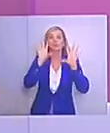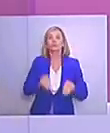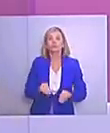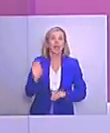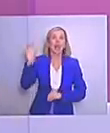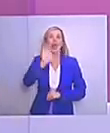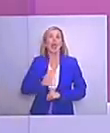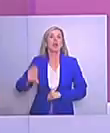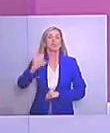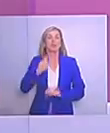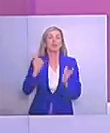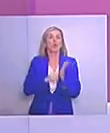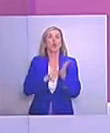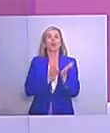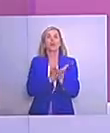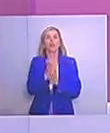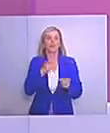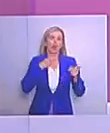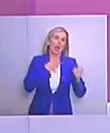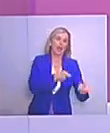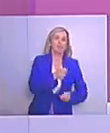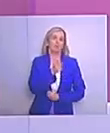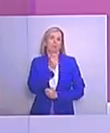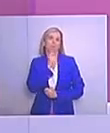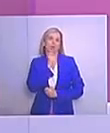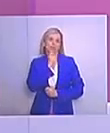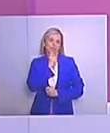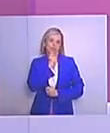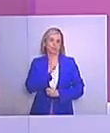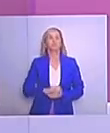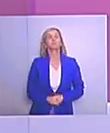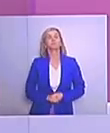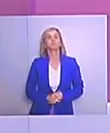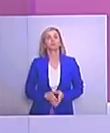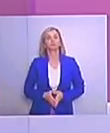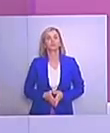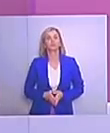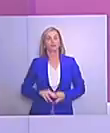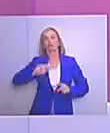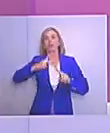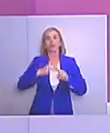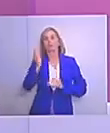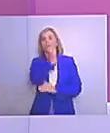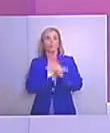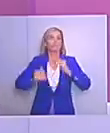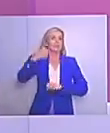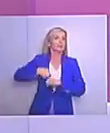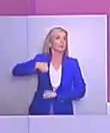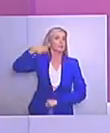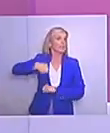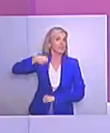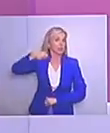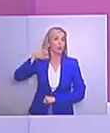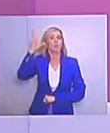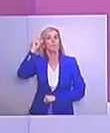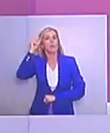εκλογές στο ξενοδοχείο, μας ανακοίνωσε ότι προτίθεται να κάνει κάποιες αλλαγές στα ψηφοδέλτια. Mm-hmm. Αυτό και μόνο. Και τι σας